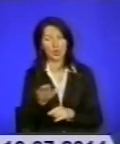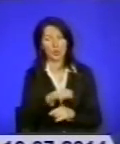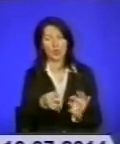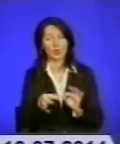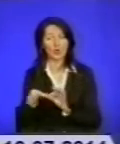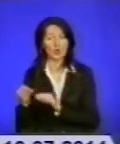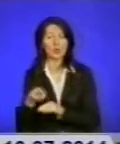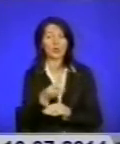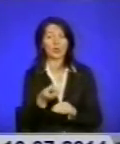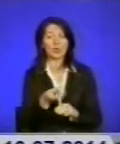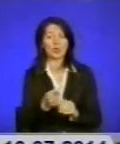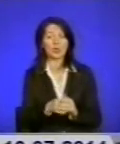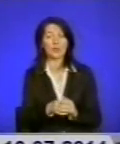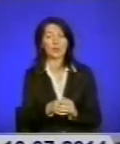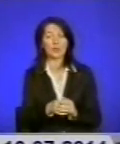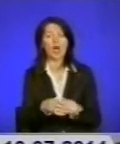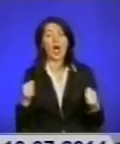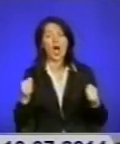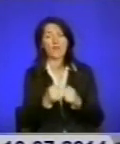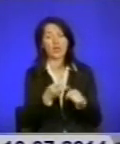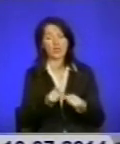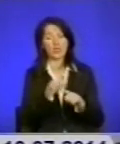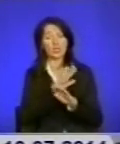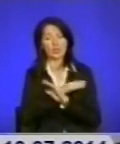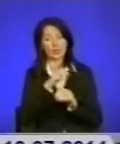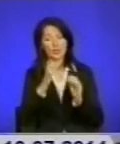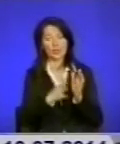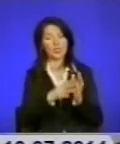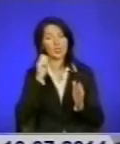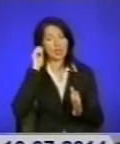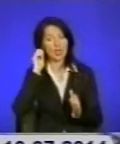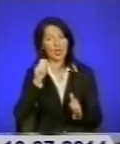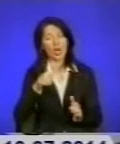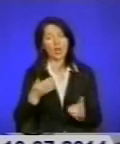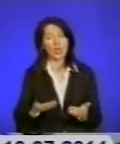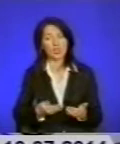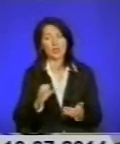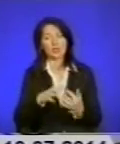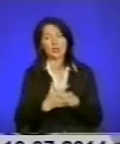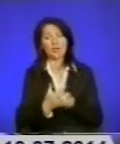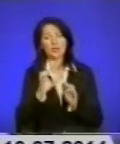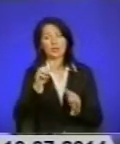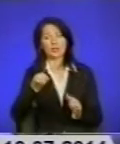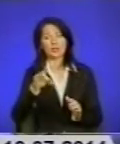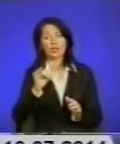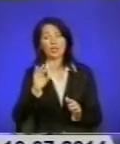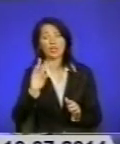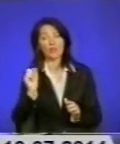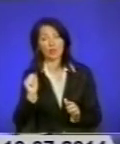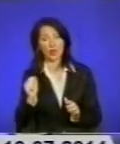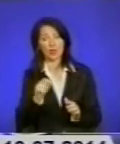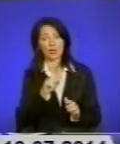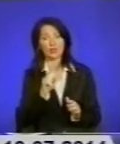Подробиці у сюжеті. Аварія, у якій загинув 19-річний житель села Стріївка Збараського району, набула